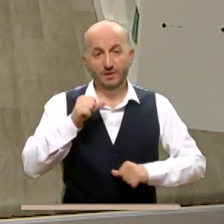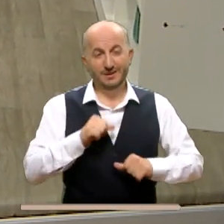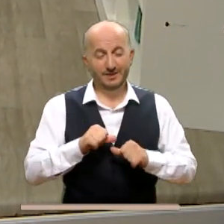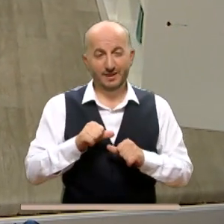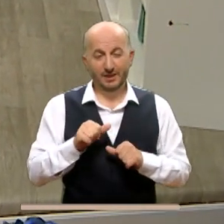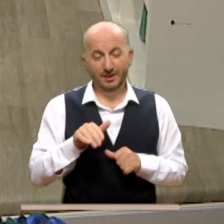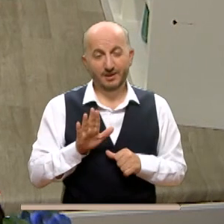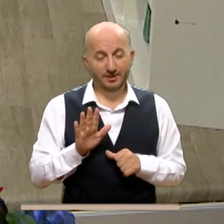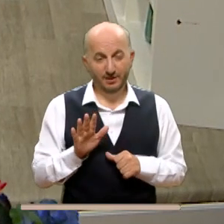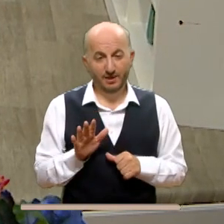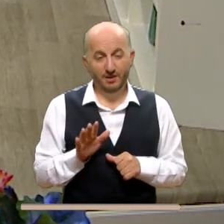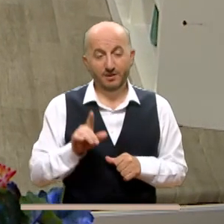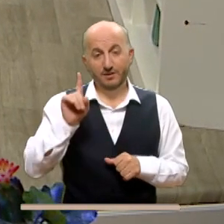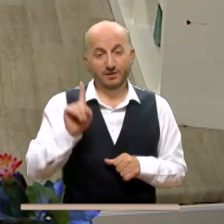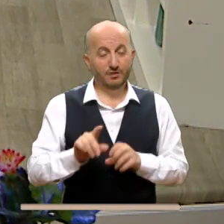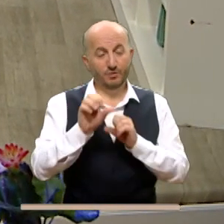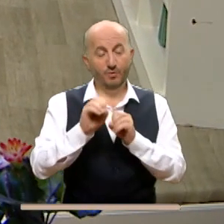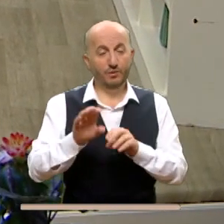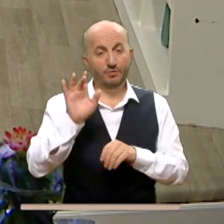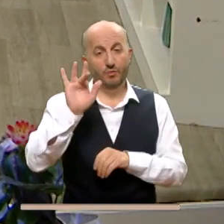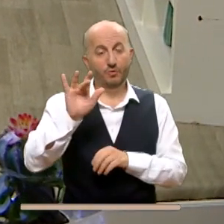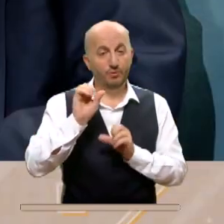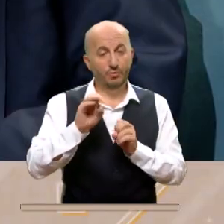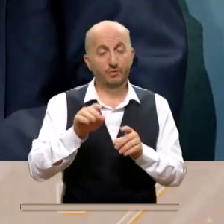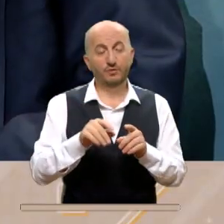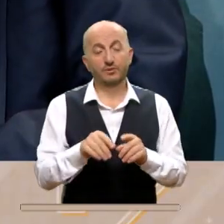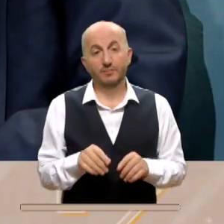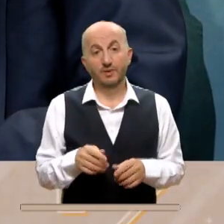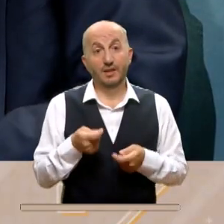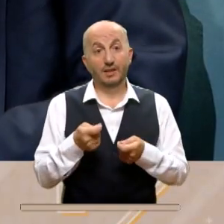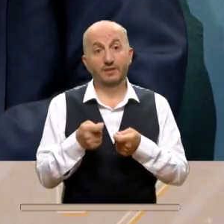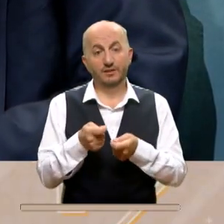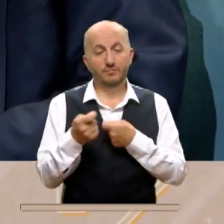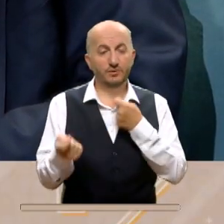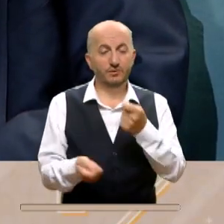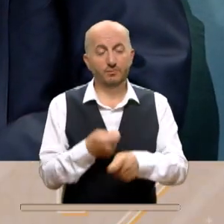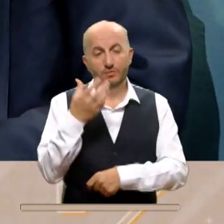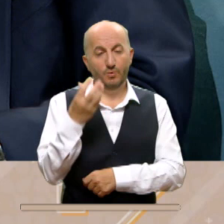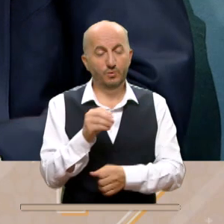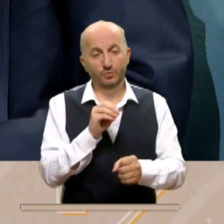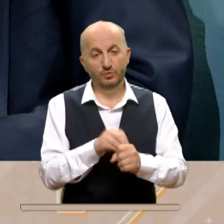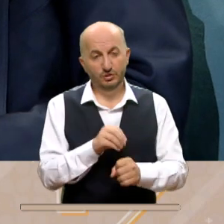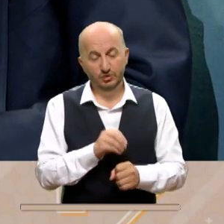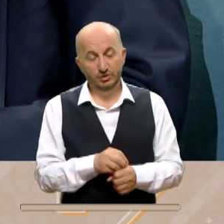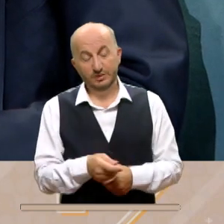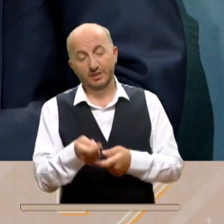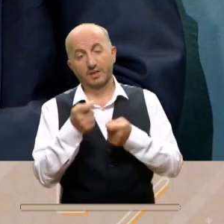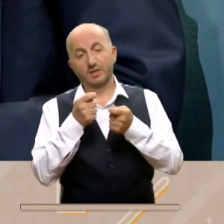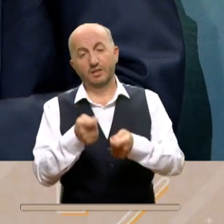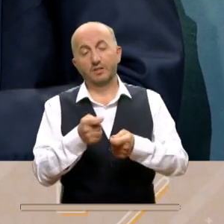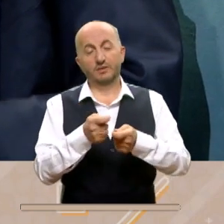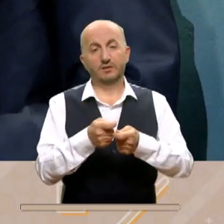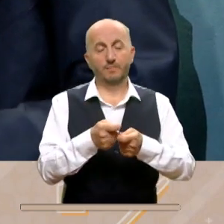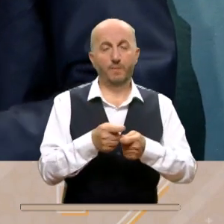lisans seviyesinde değil, ilk öğretim, orta öğretim seviyesinde de eğitim faaliyetleri olduğu için eğitim fakültesi